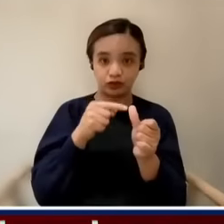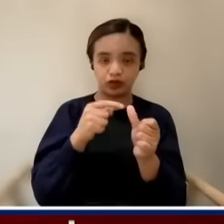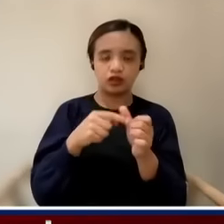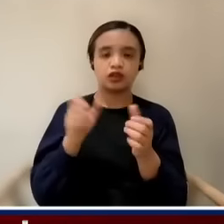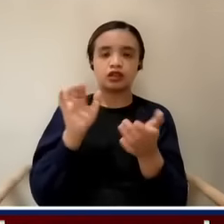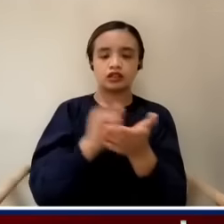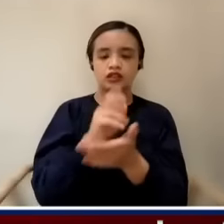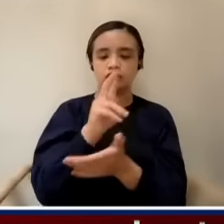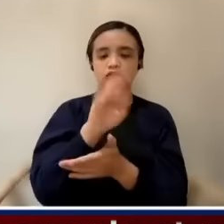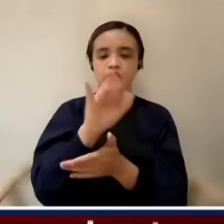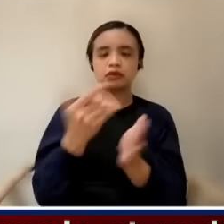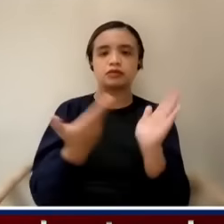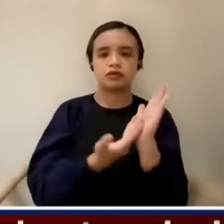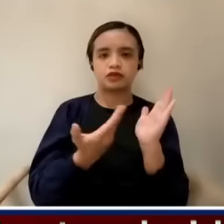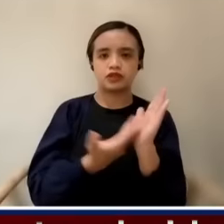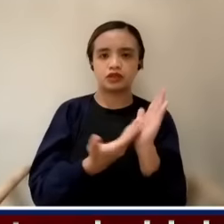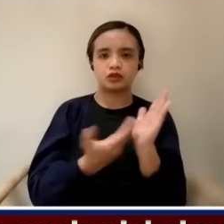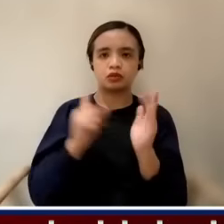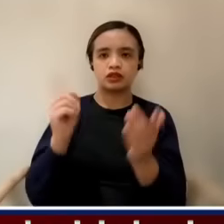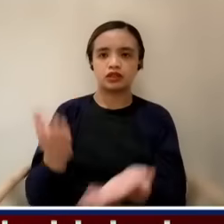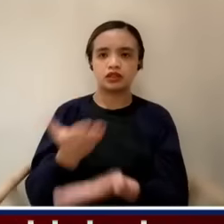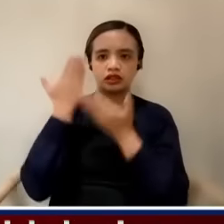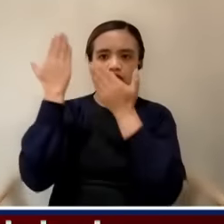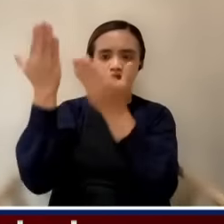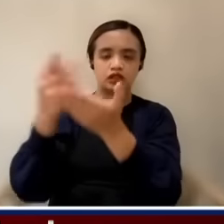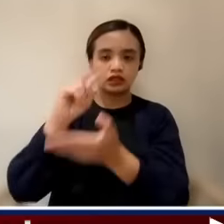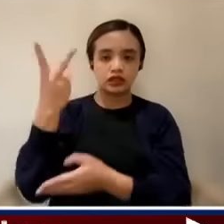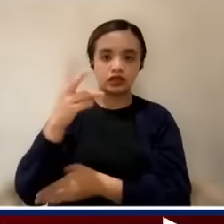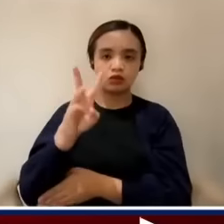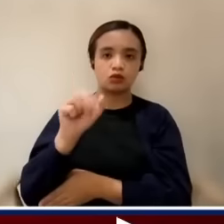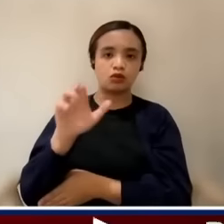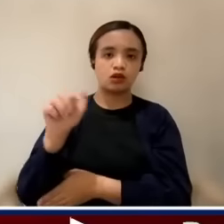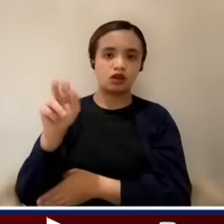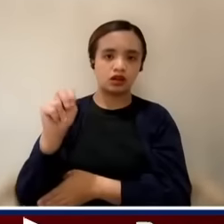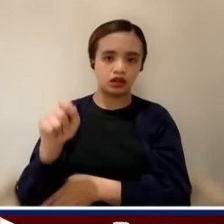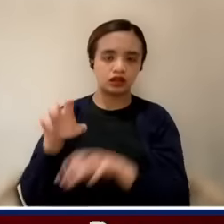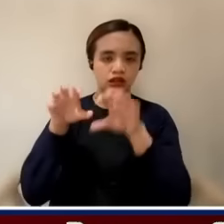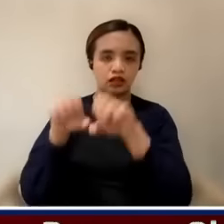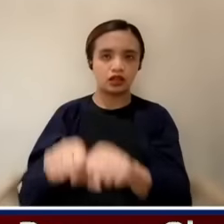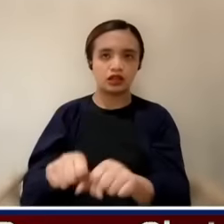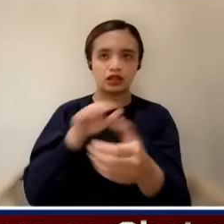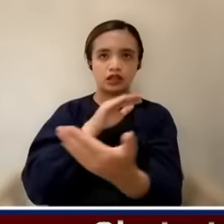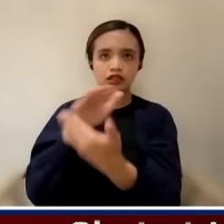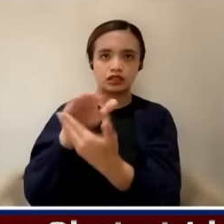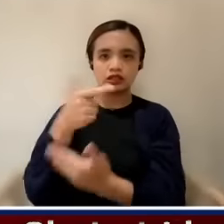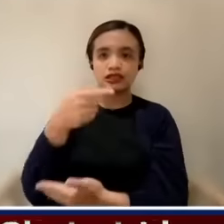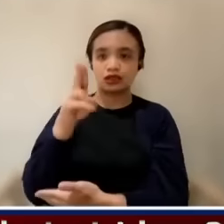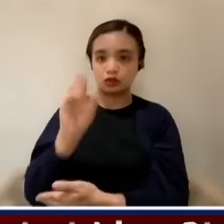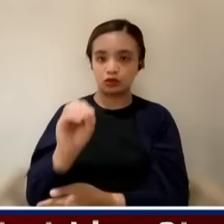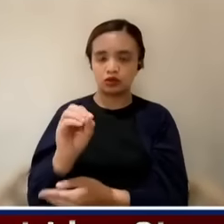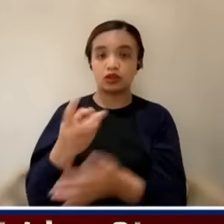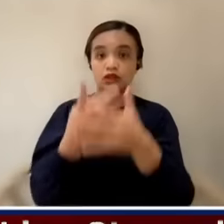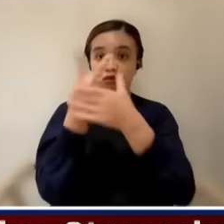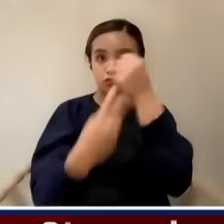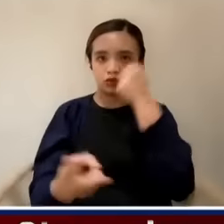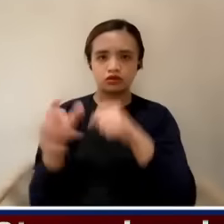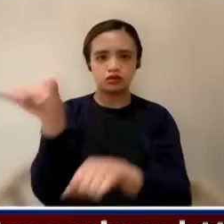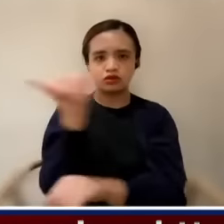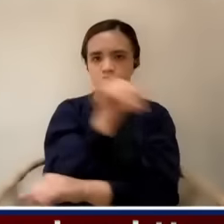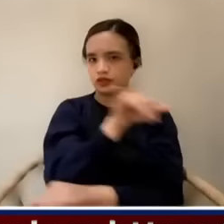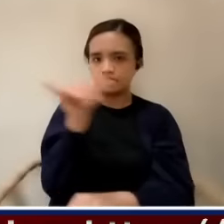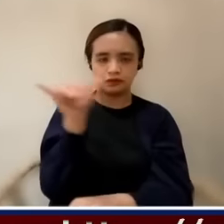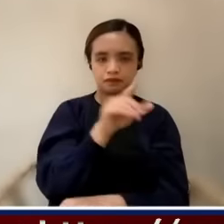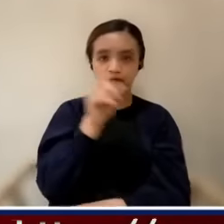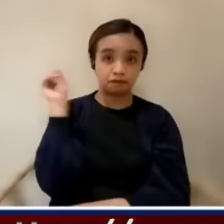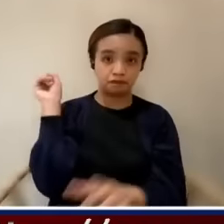Investigation ang ihahaing co-warranto laban kay Go. Sa naturang pagsusuri, lumabas na pareho ang fingerprint ni Go at ng